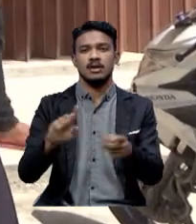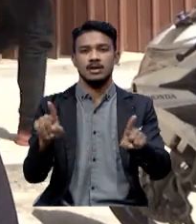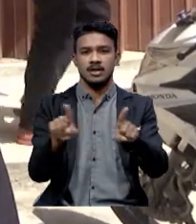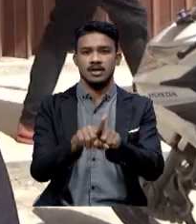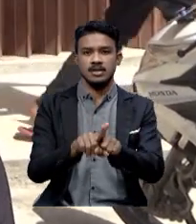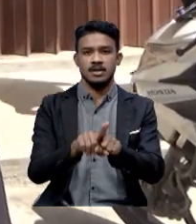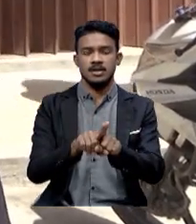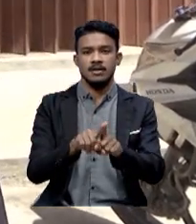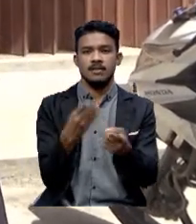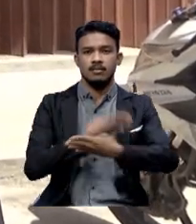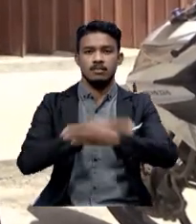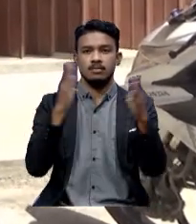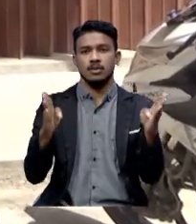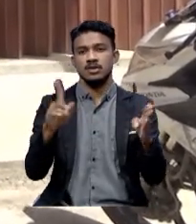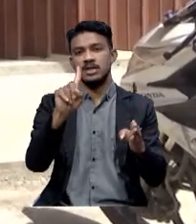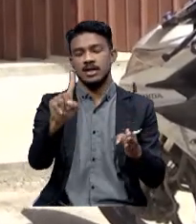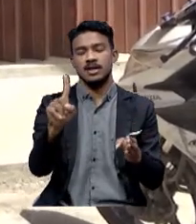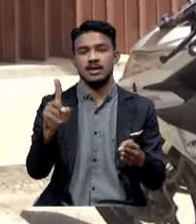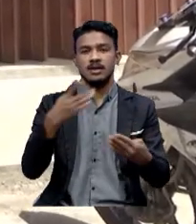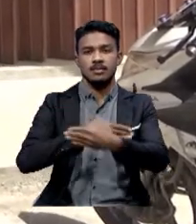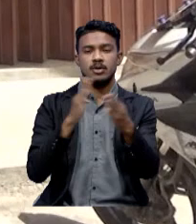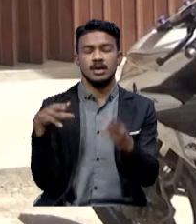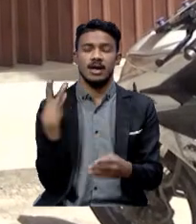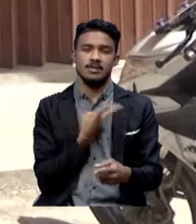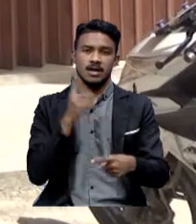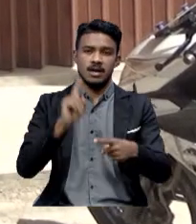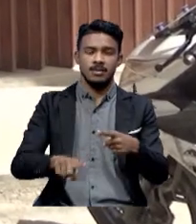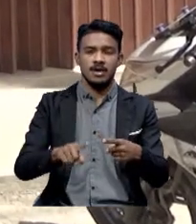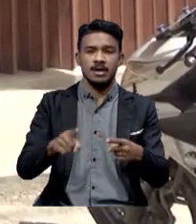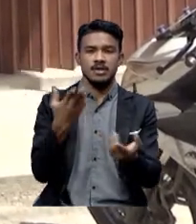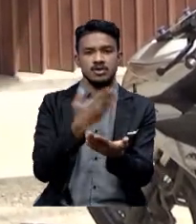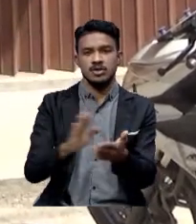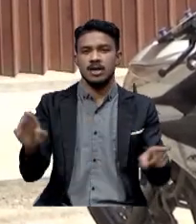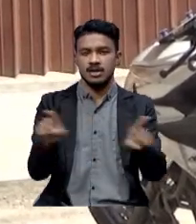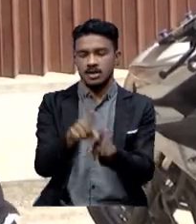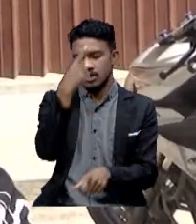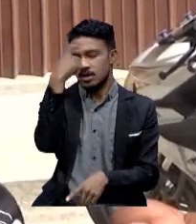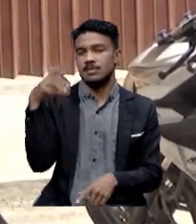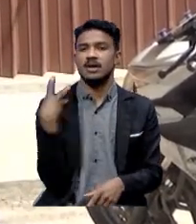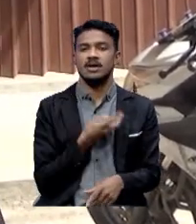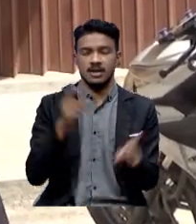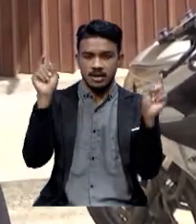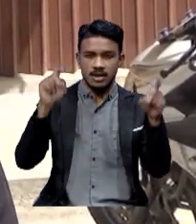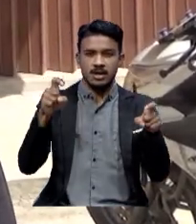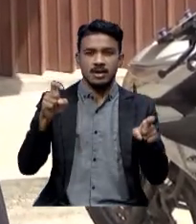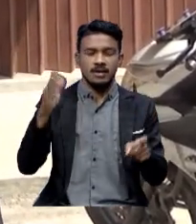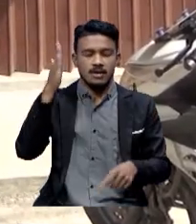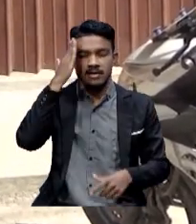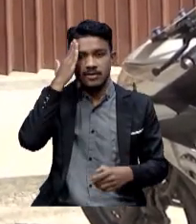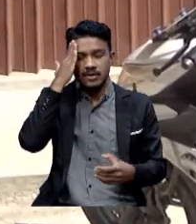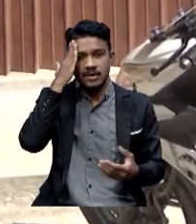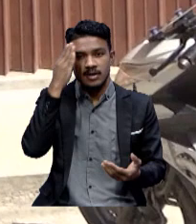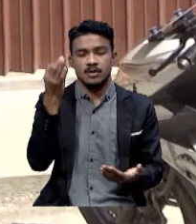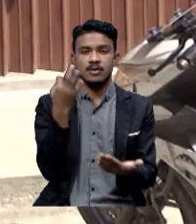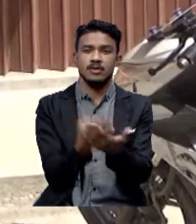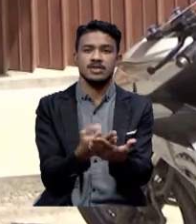pak ida kita sosa hansa lusin ida. Agora am dah beli sosa hansa ni, tambah kita tengser considera calling sasaran sih seluk